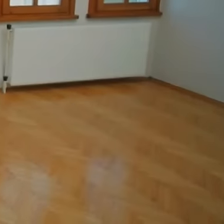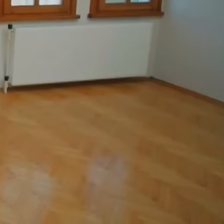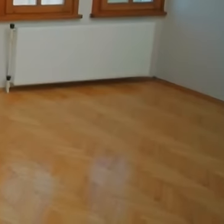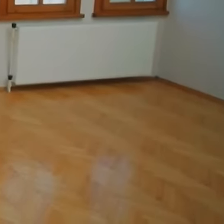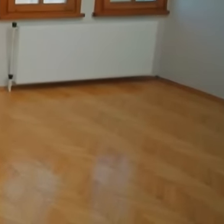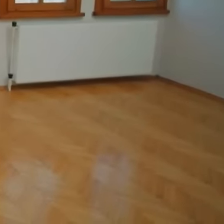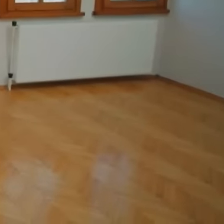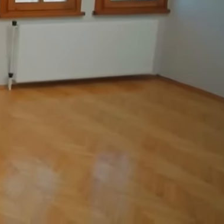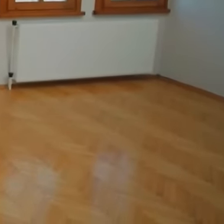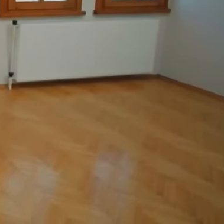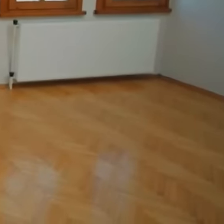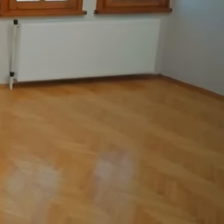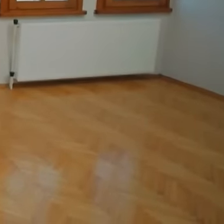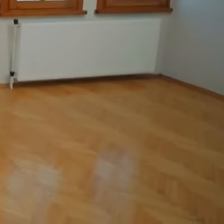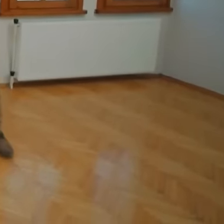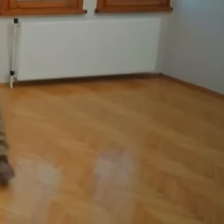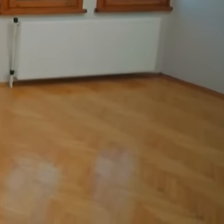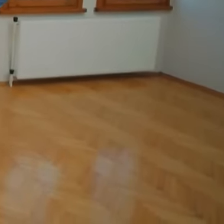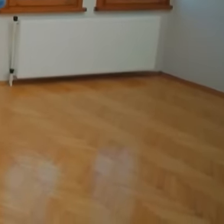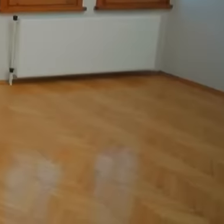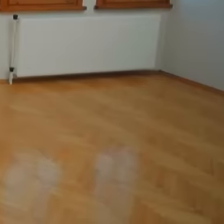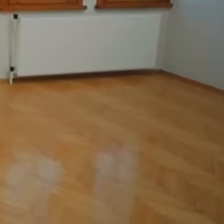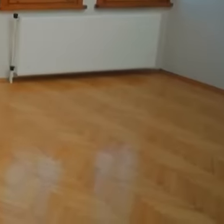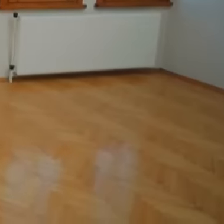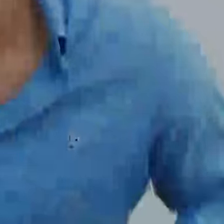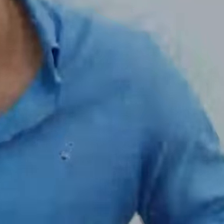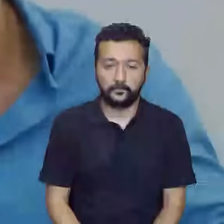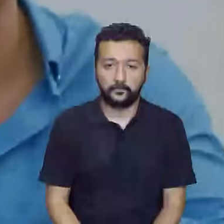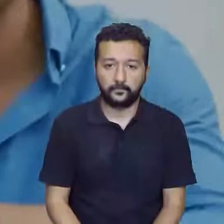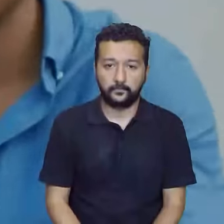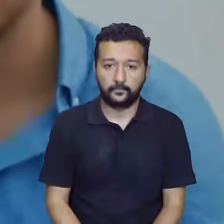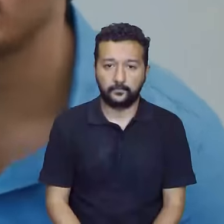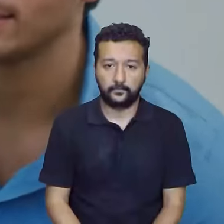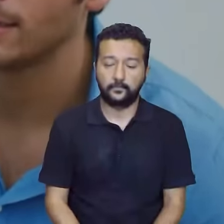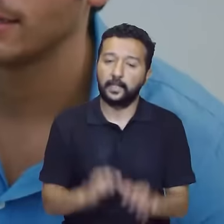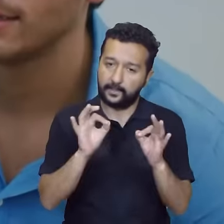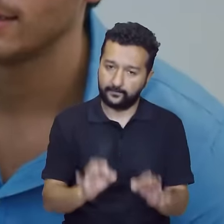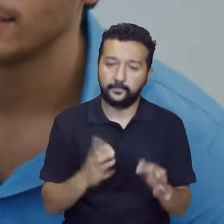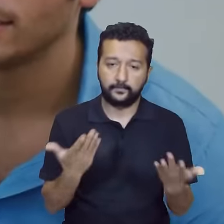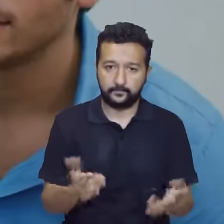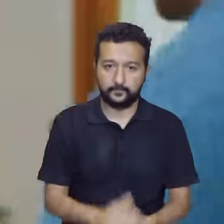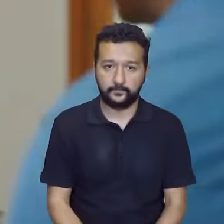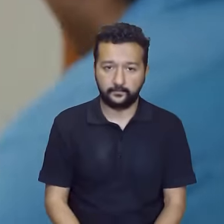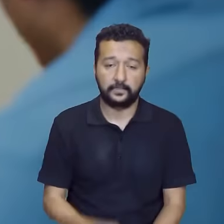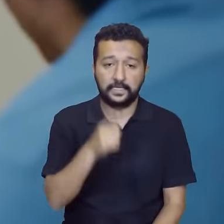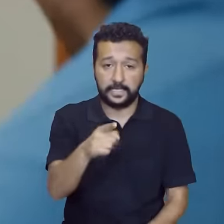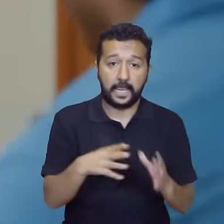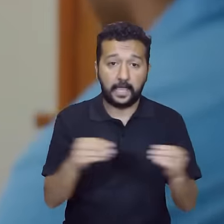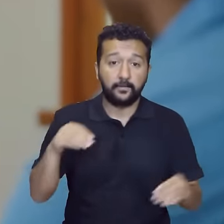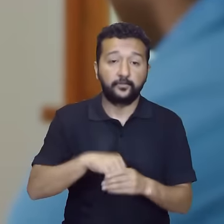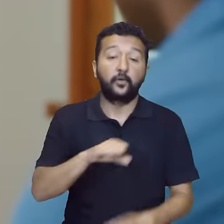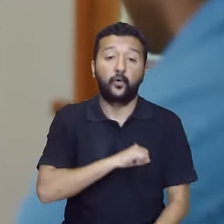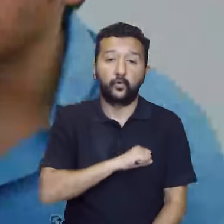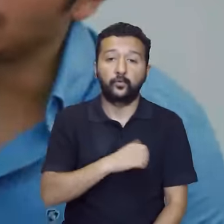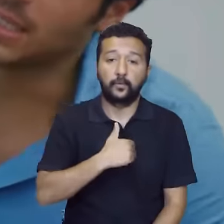Sandalyeyi çekip oturdu. Tarık sandalyenin tersini çevirip yanına geçti. Evet. Seni